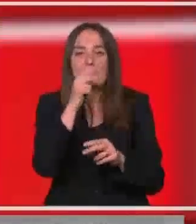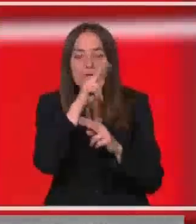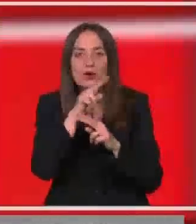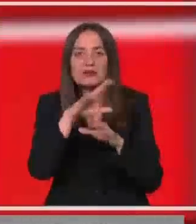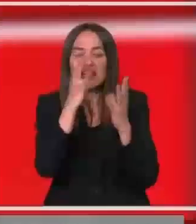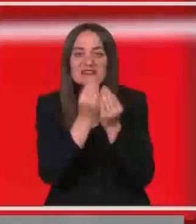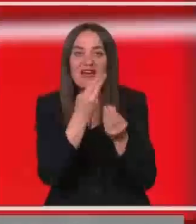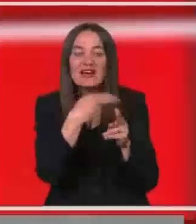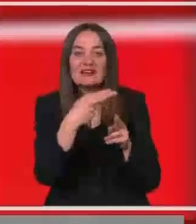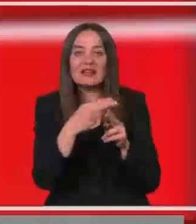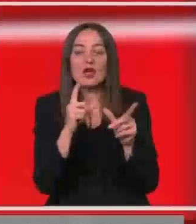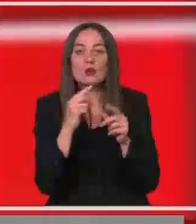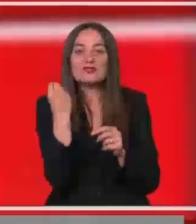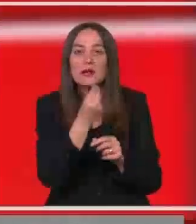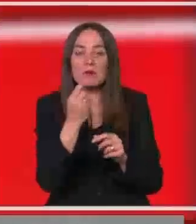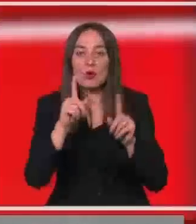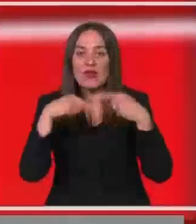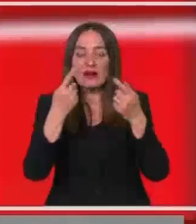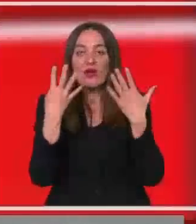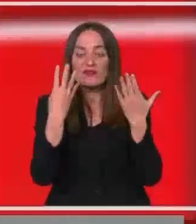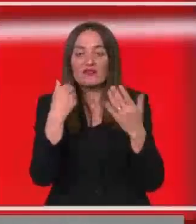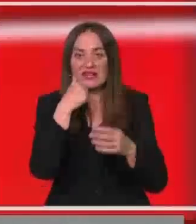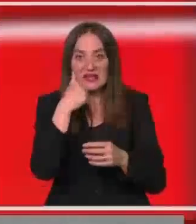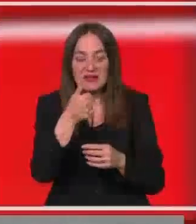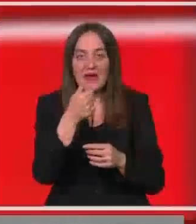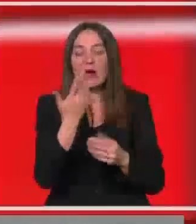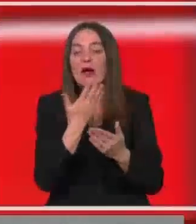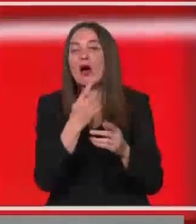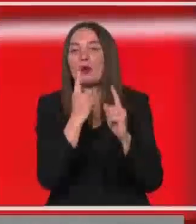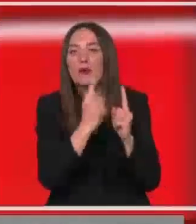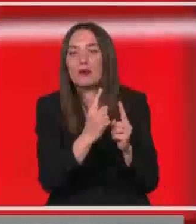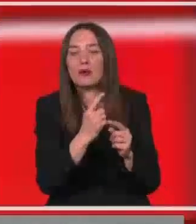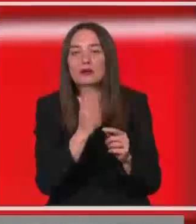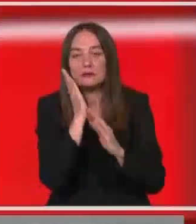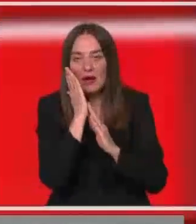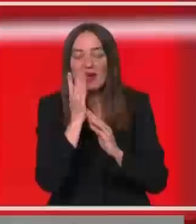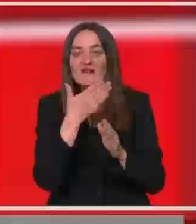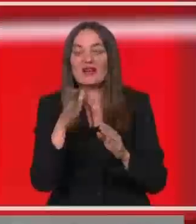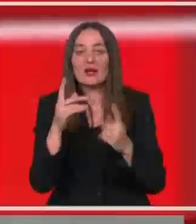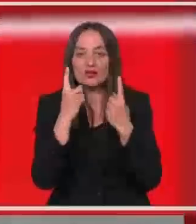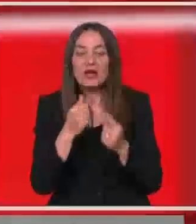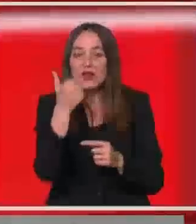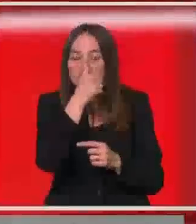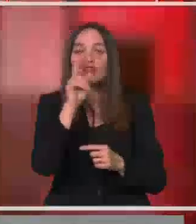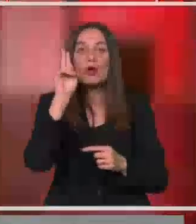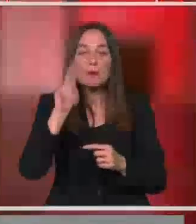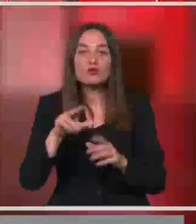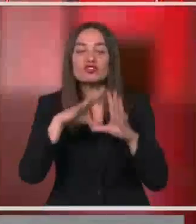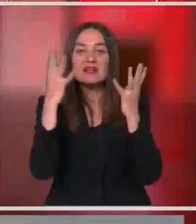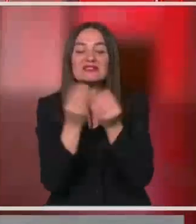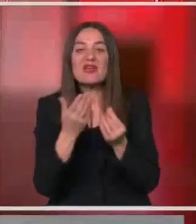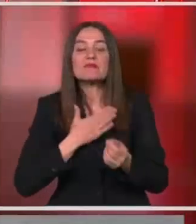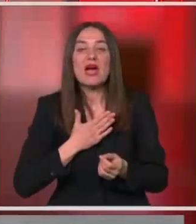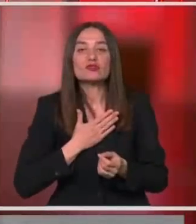sve kredite u Srbiji u narednih 90 dana, odnosno 90 dana od momenta proglašenja vanrednog stanja, što će omogućiti svim